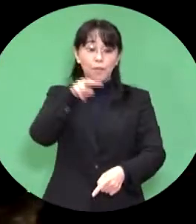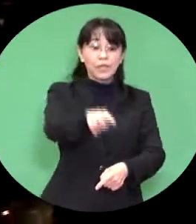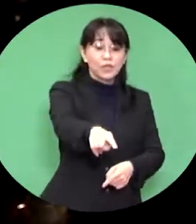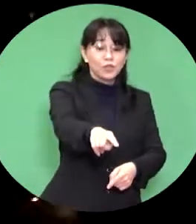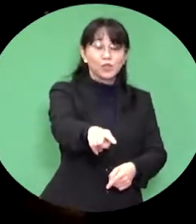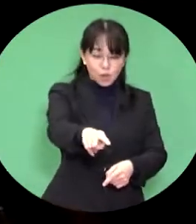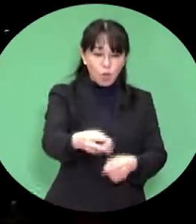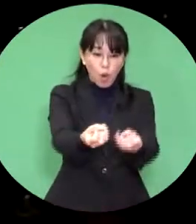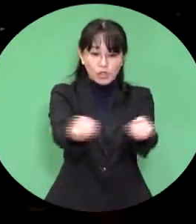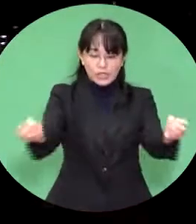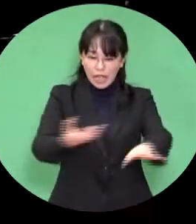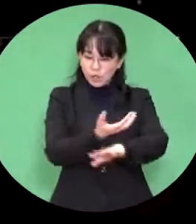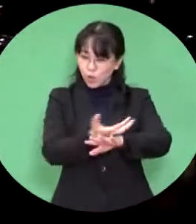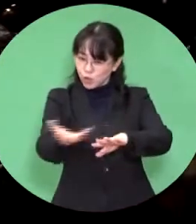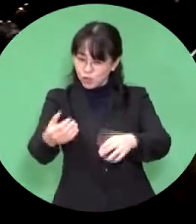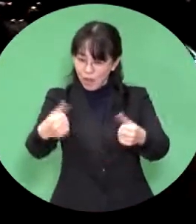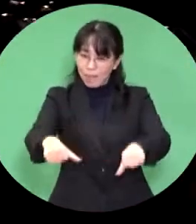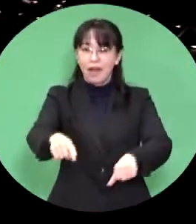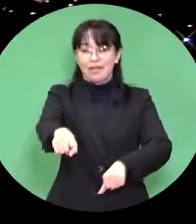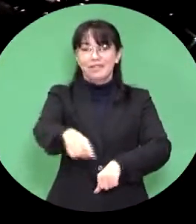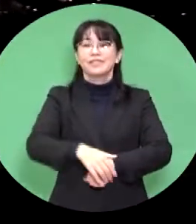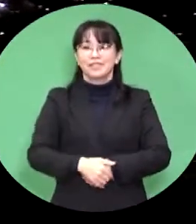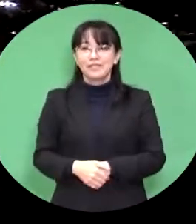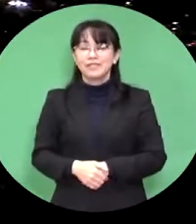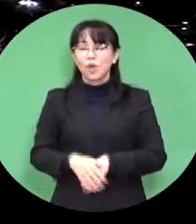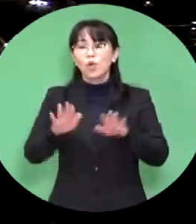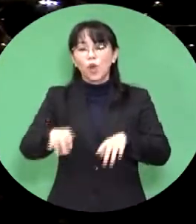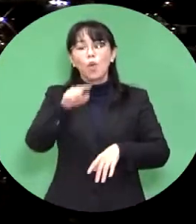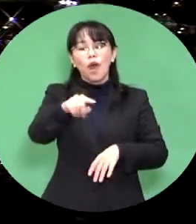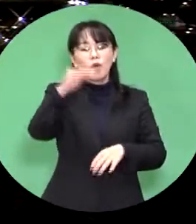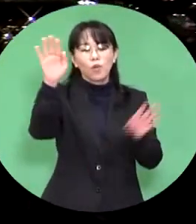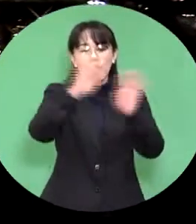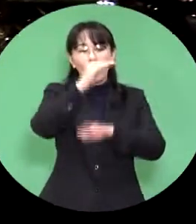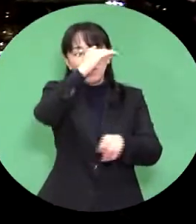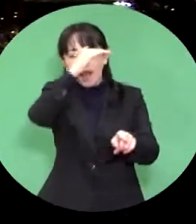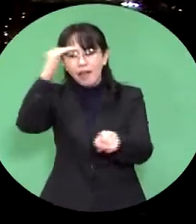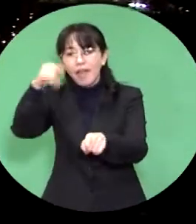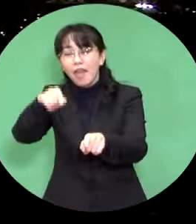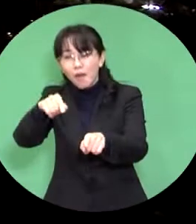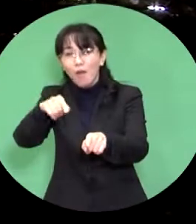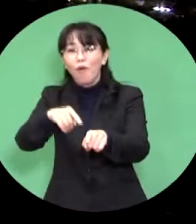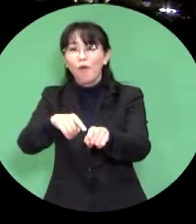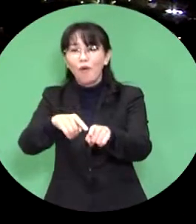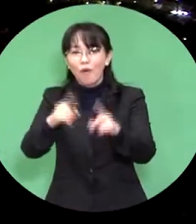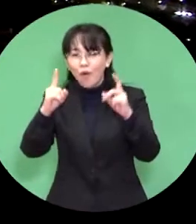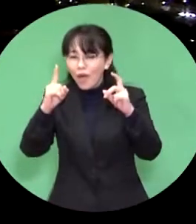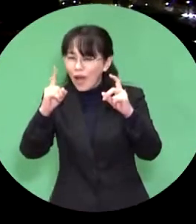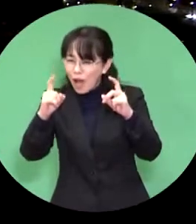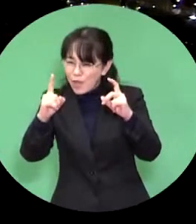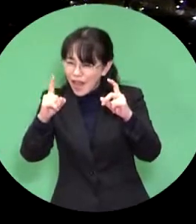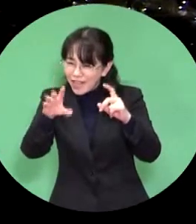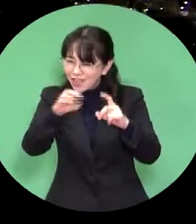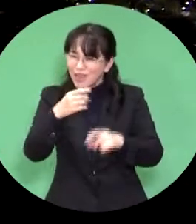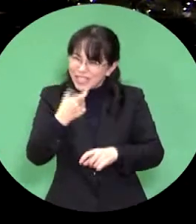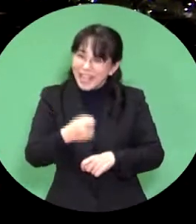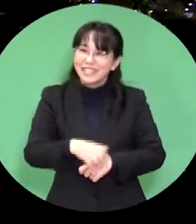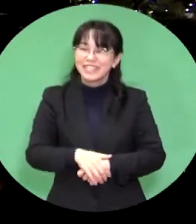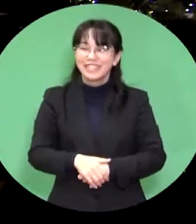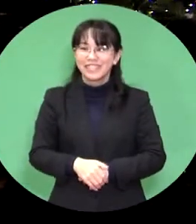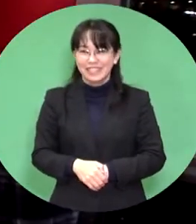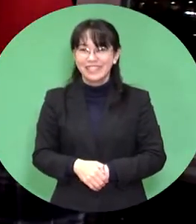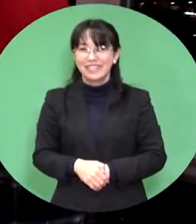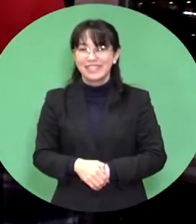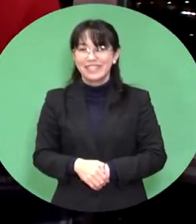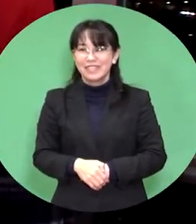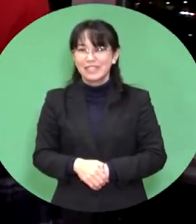こういうのも視界の絨毯の。 今日はこの夜景を、はい、カメラに収めたいんですけど、